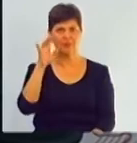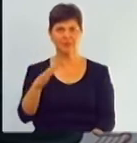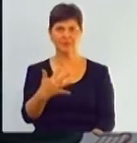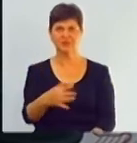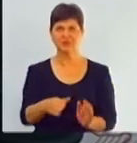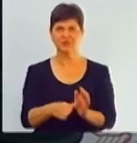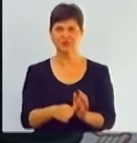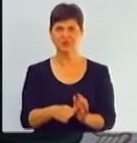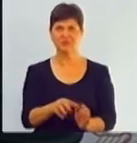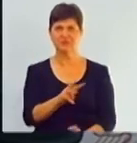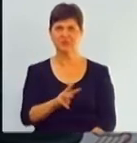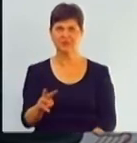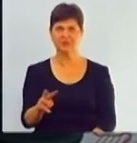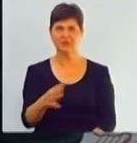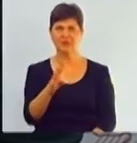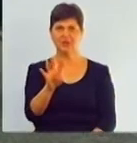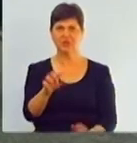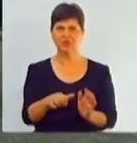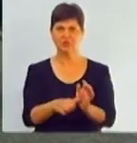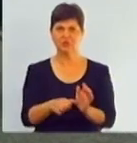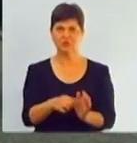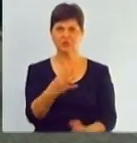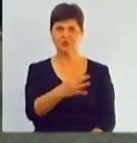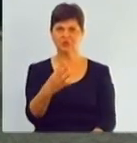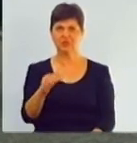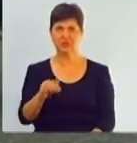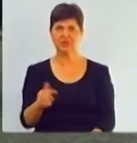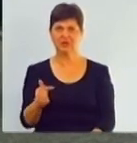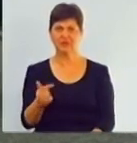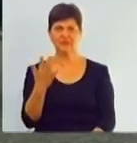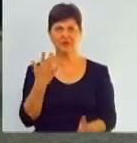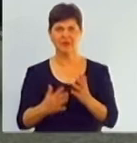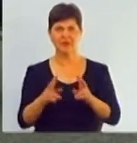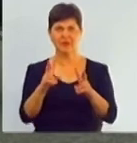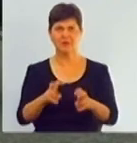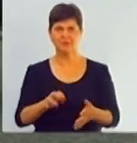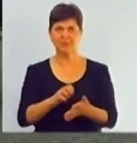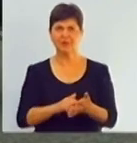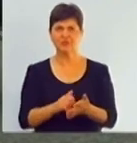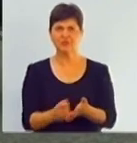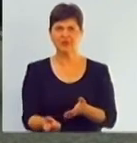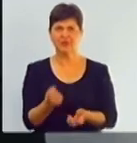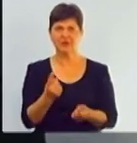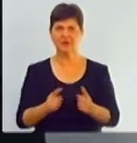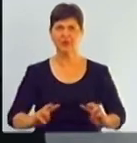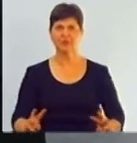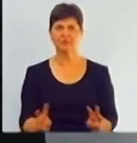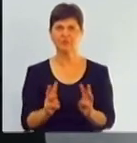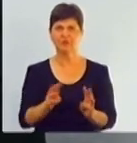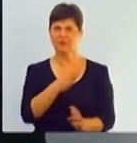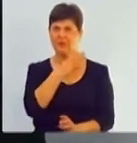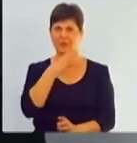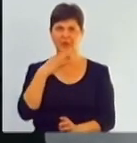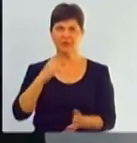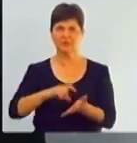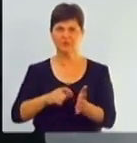мільйонів 644 тисячі гривень. Якщо розібрати причини, від яких виникають пожежі, ми неодноразово в цій студії